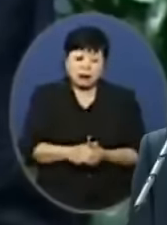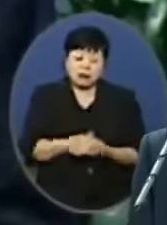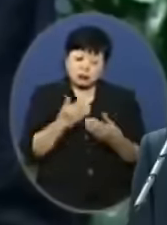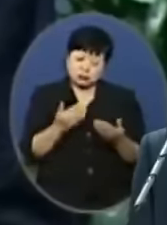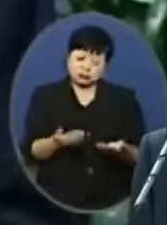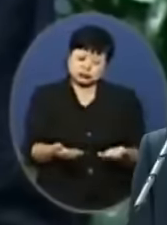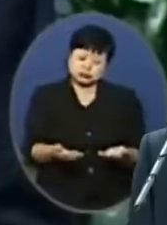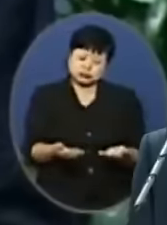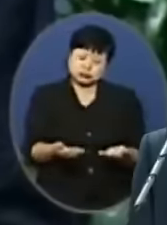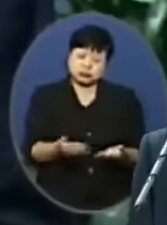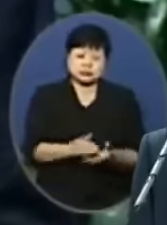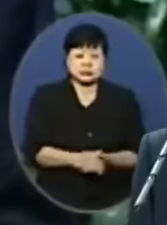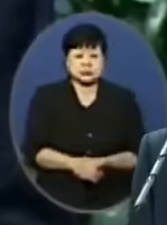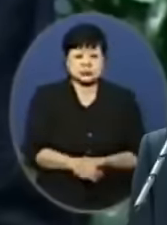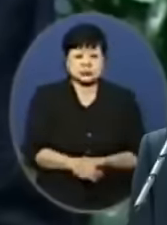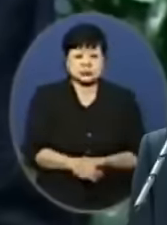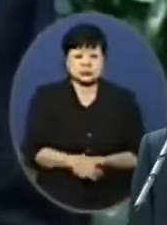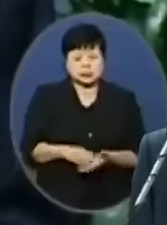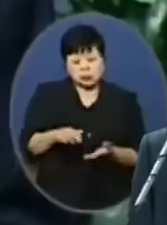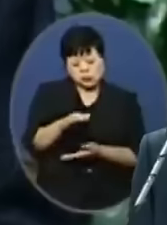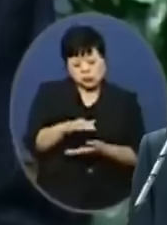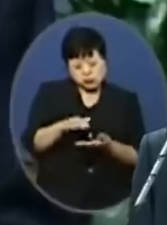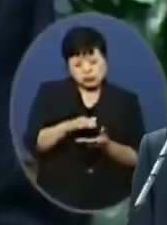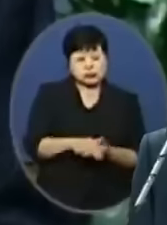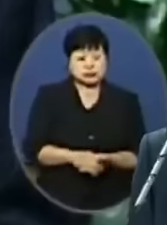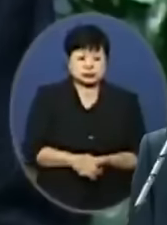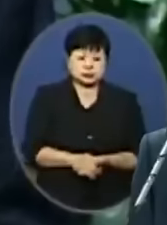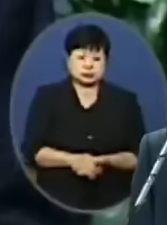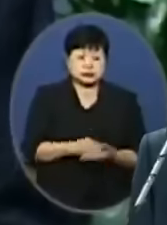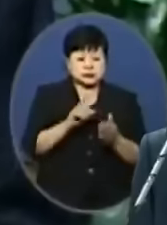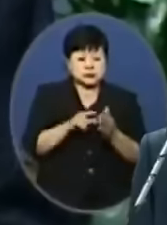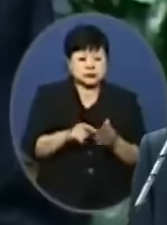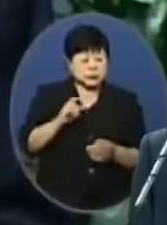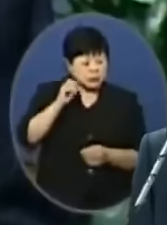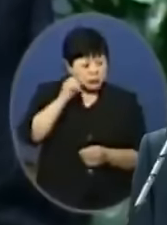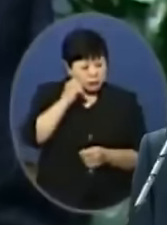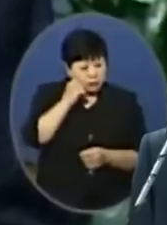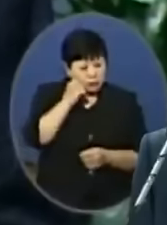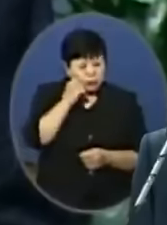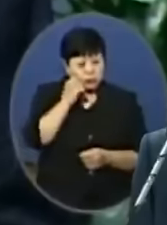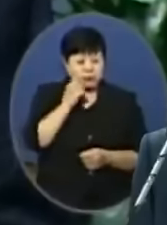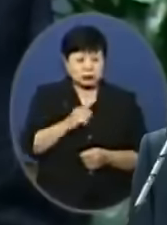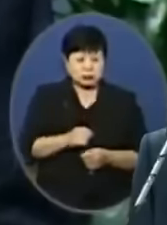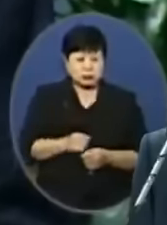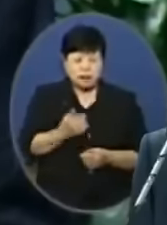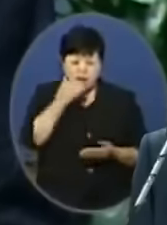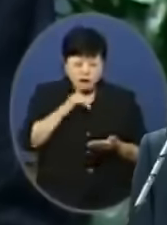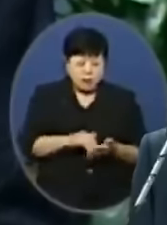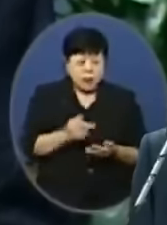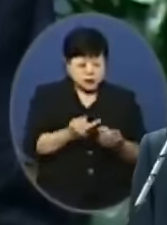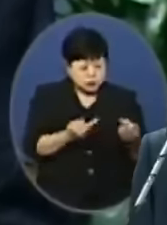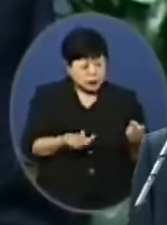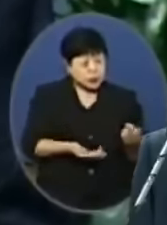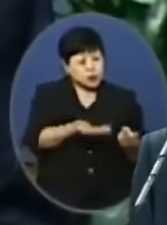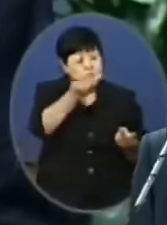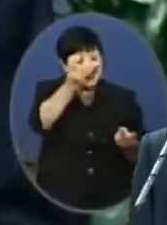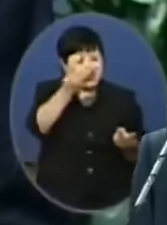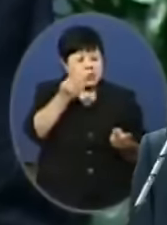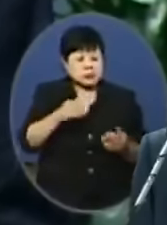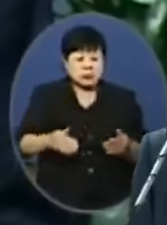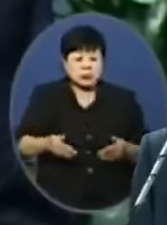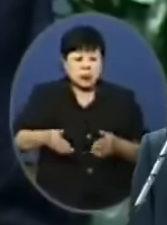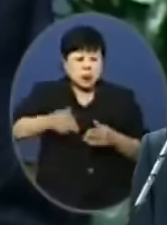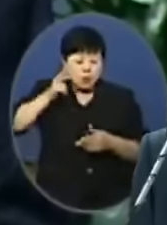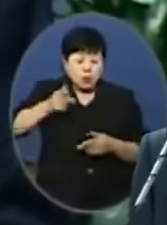휴식하고 놀아도 시원치 않은데 이 어려운 바위산에 와서 왜 집을